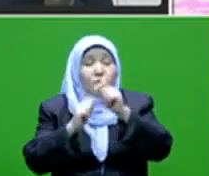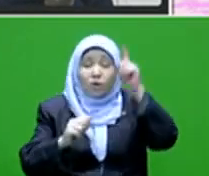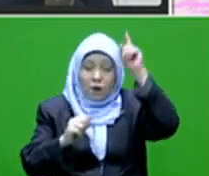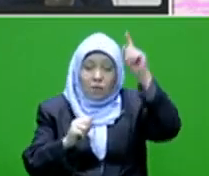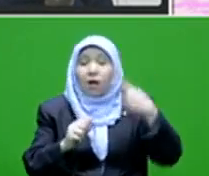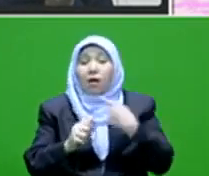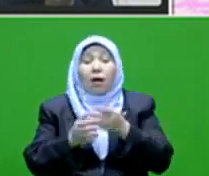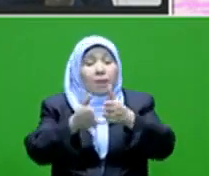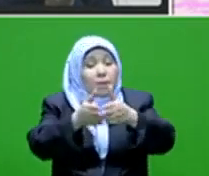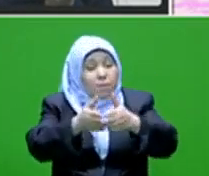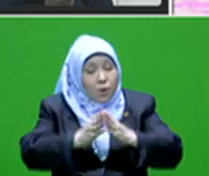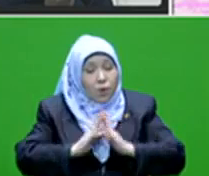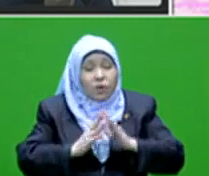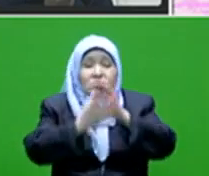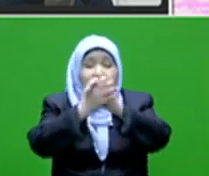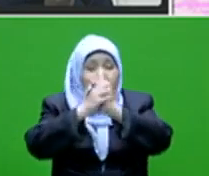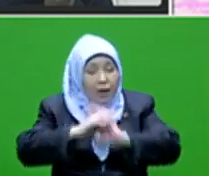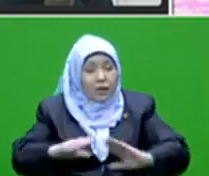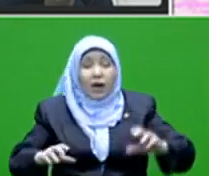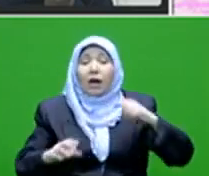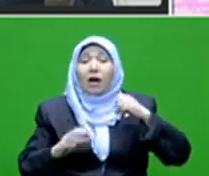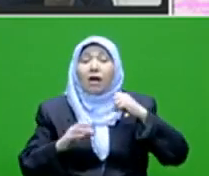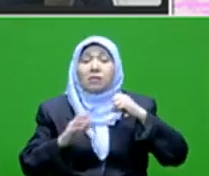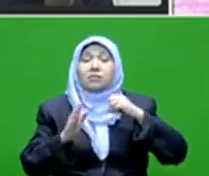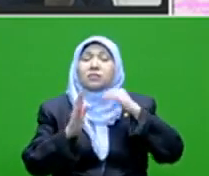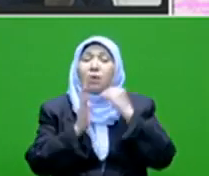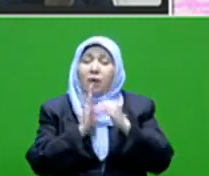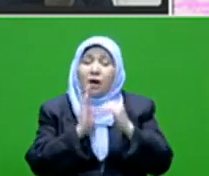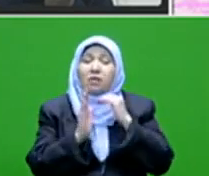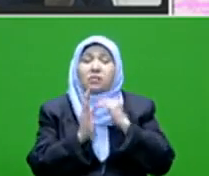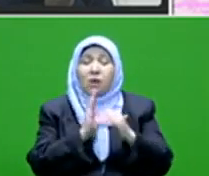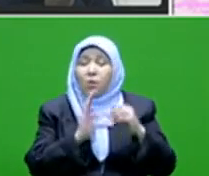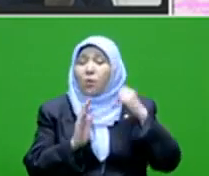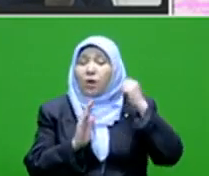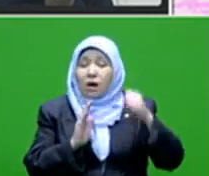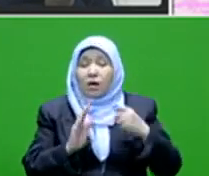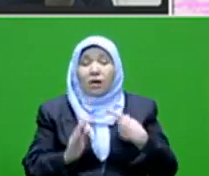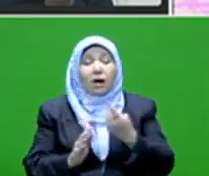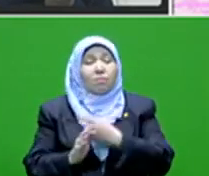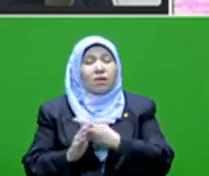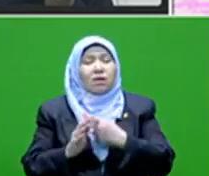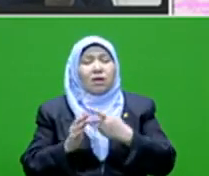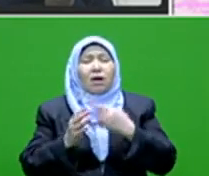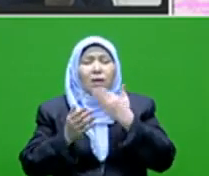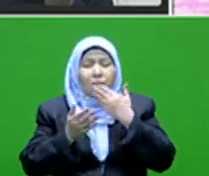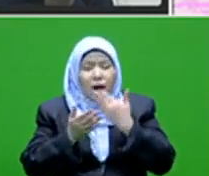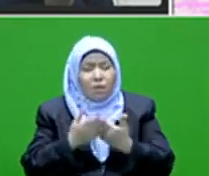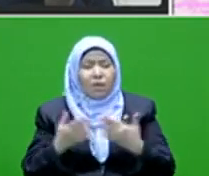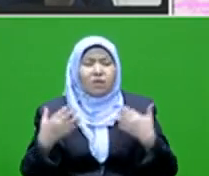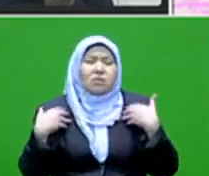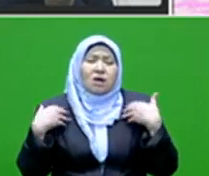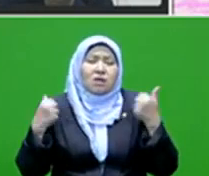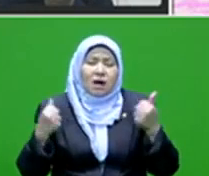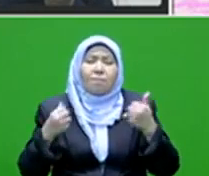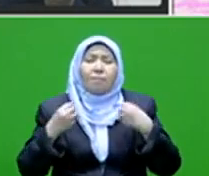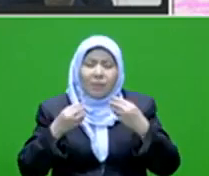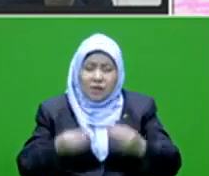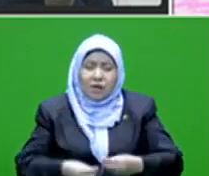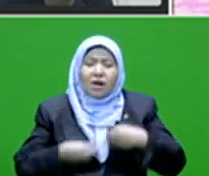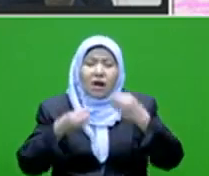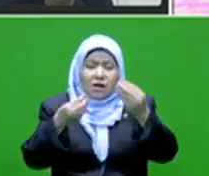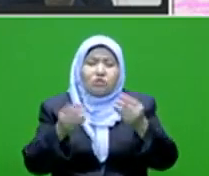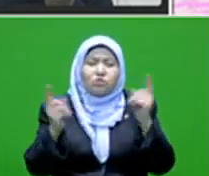kami mohon, selamatkanlah saudara-saudara kami yang dijangkiti, sembuhkanlah mereka, berilah mereka jumpa